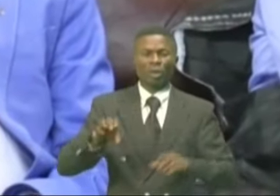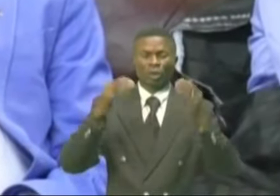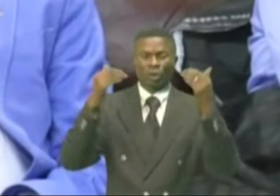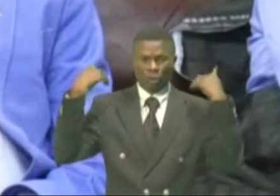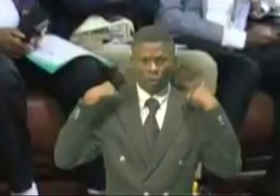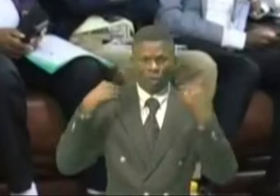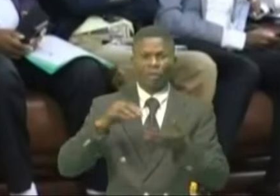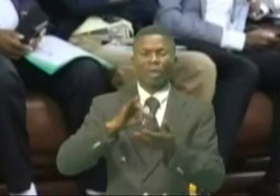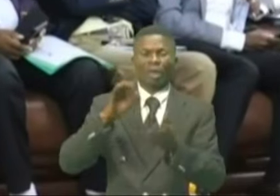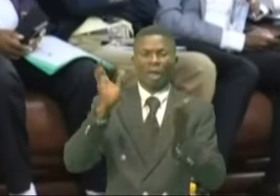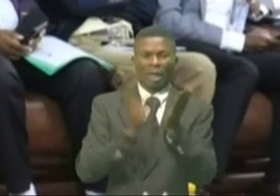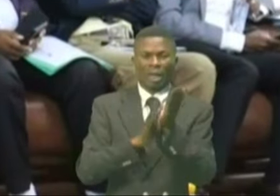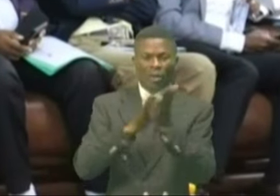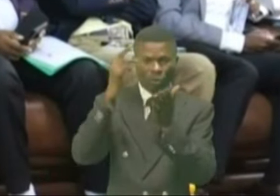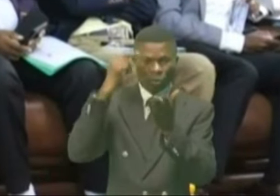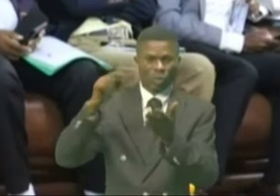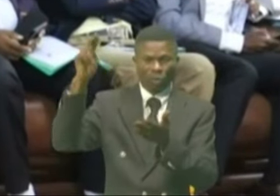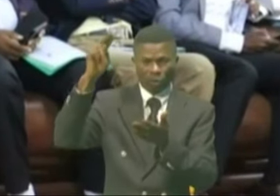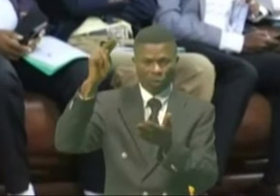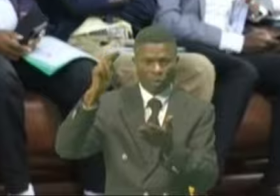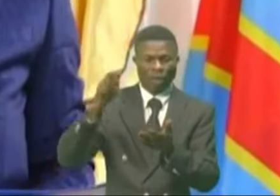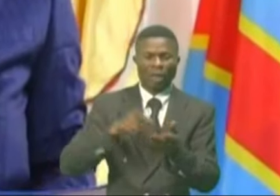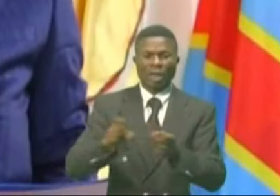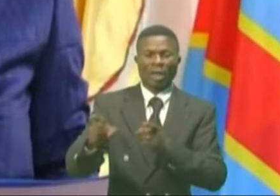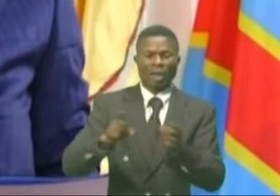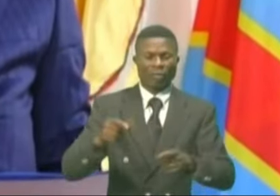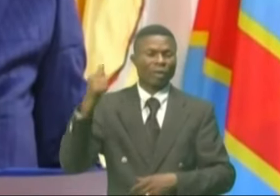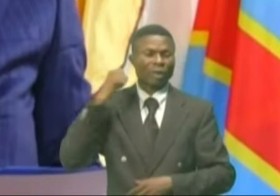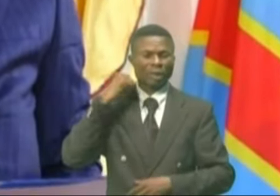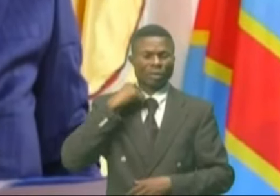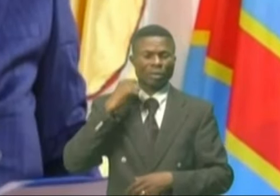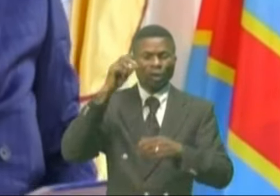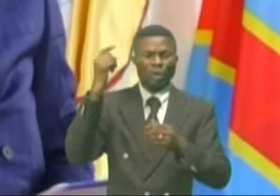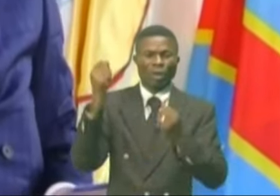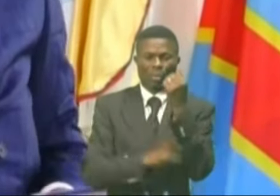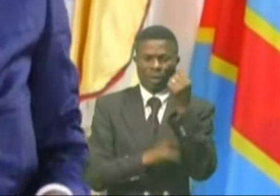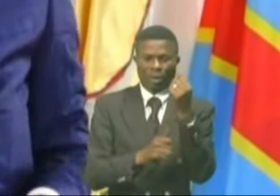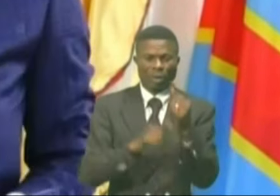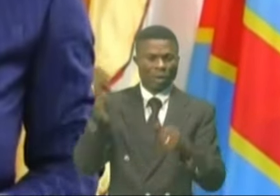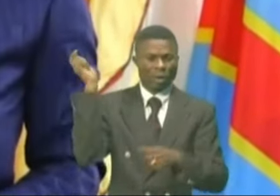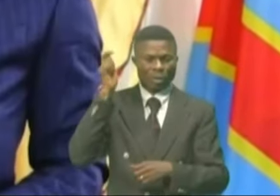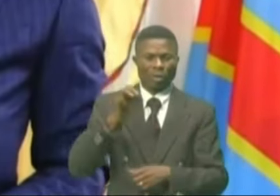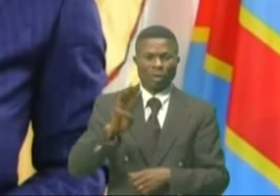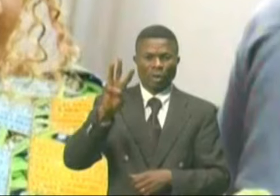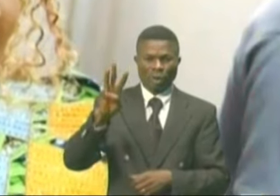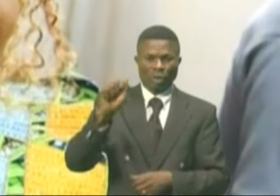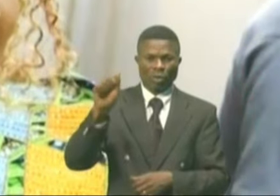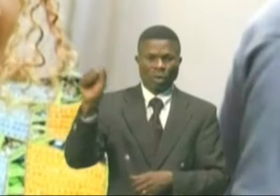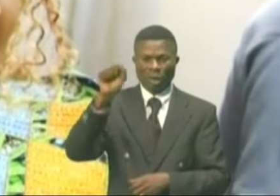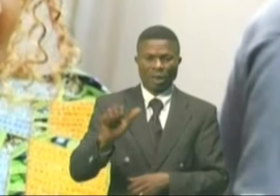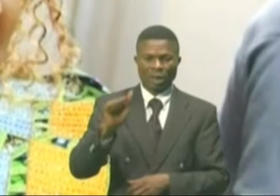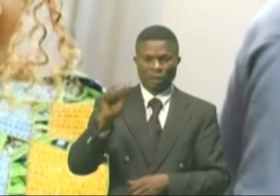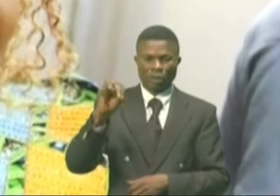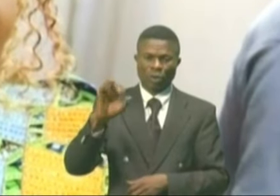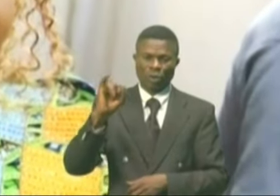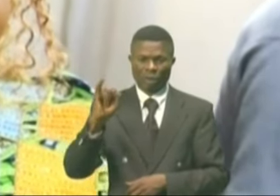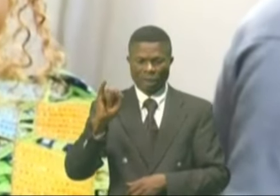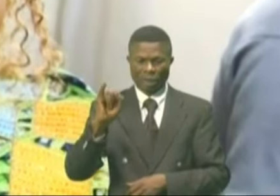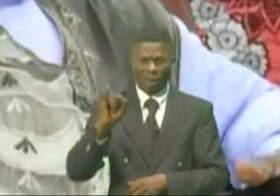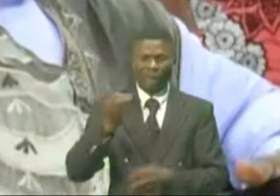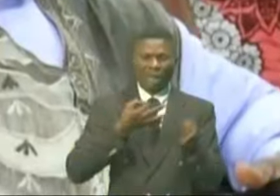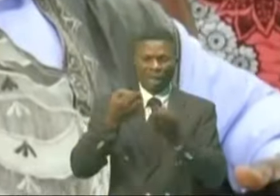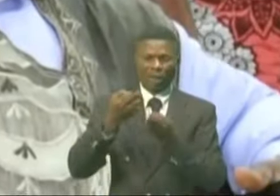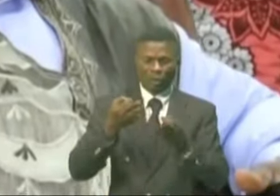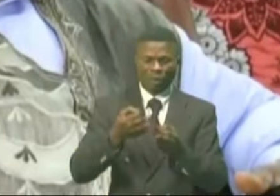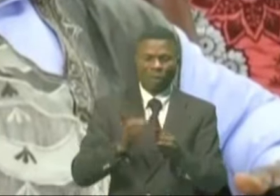de l'ILPGL et le staff de la faculté de médecine humaine. Le recteur de l'ILPGL, le professeur Wasso Misonia Joseph, a pour la circonstance dévoiler